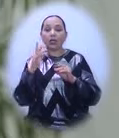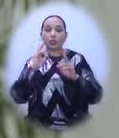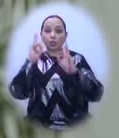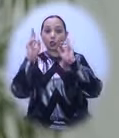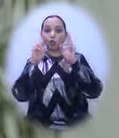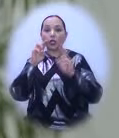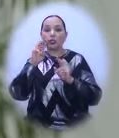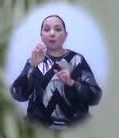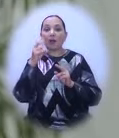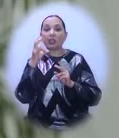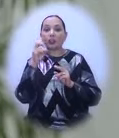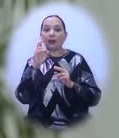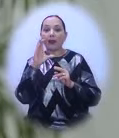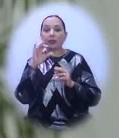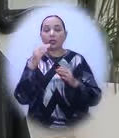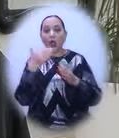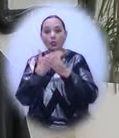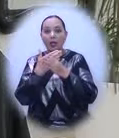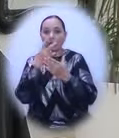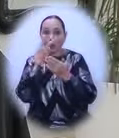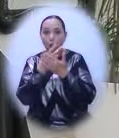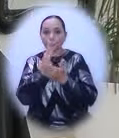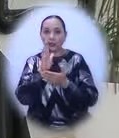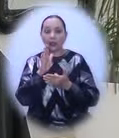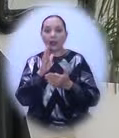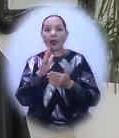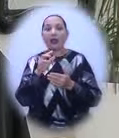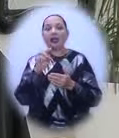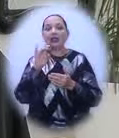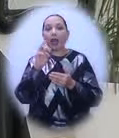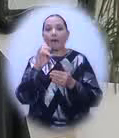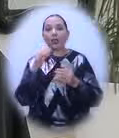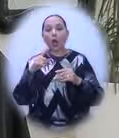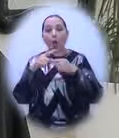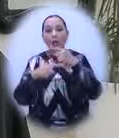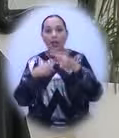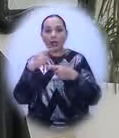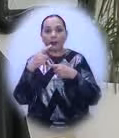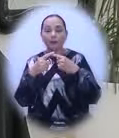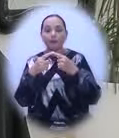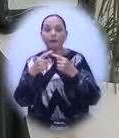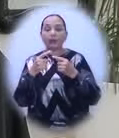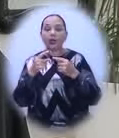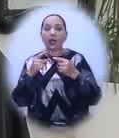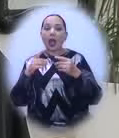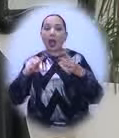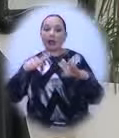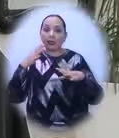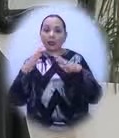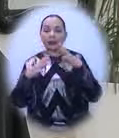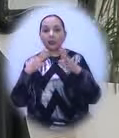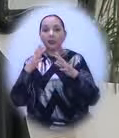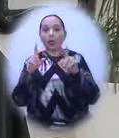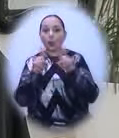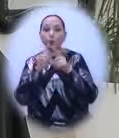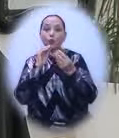mashinasi yordamida ko'rsatib o'taman. Kichik trimmer orqali taroq harakatlari xuddi